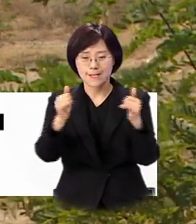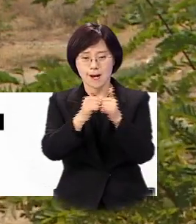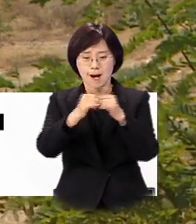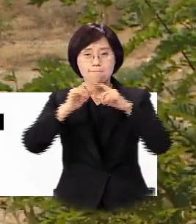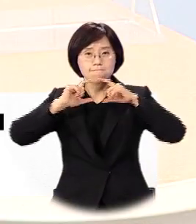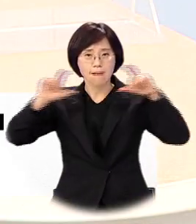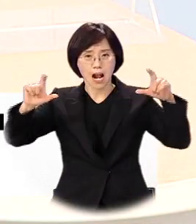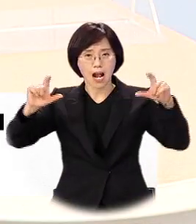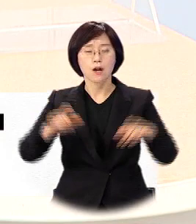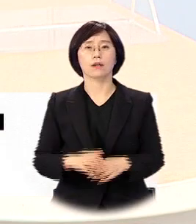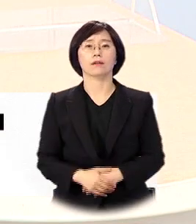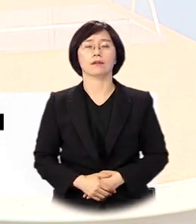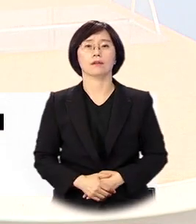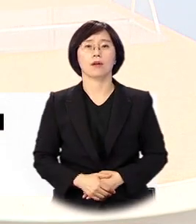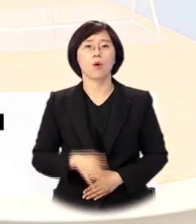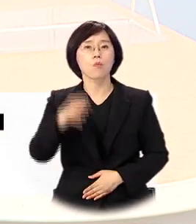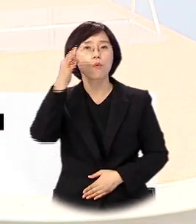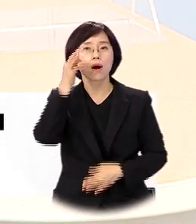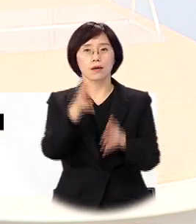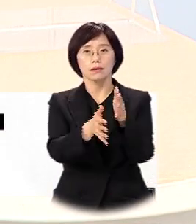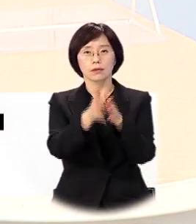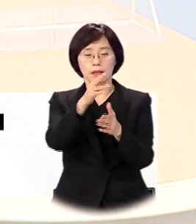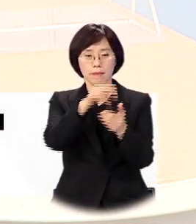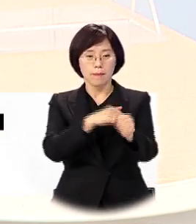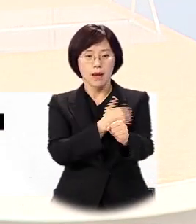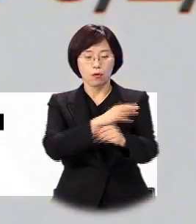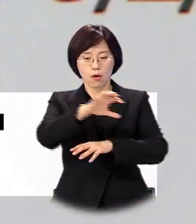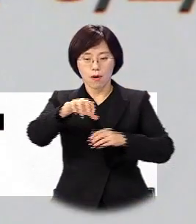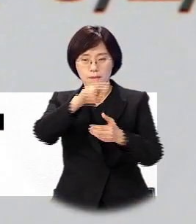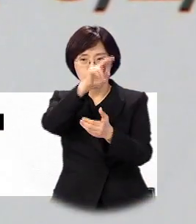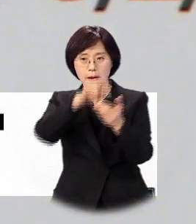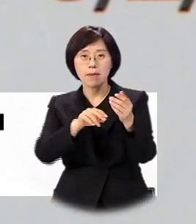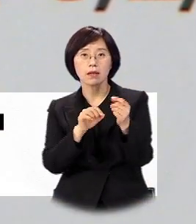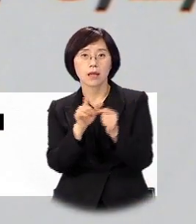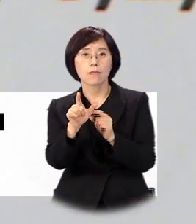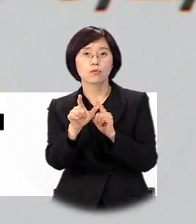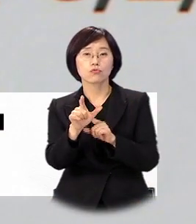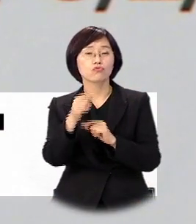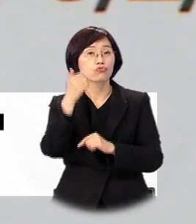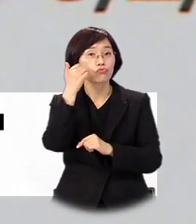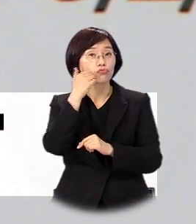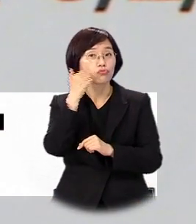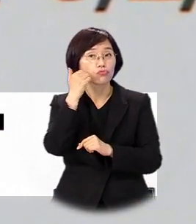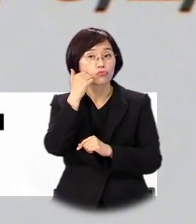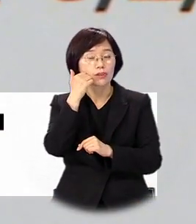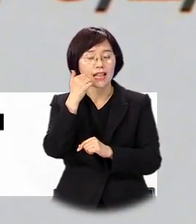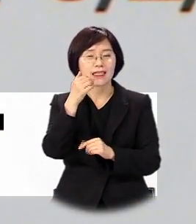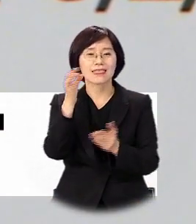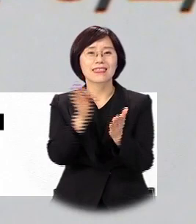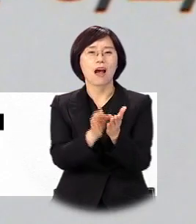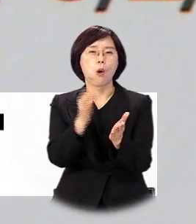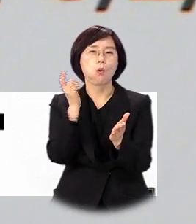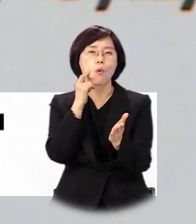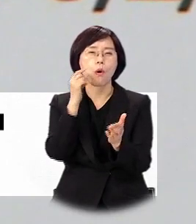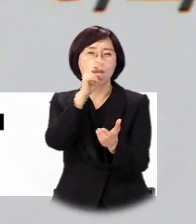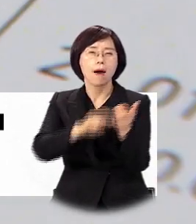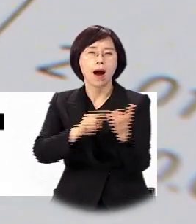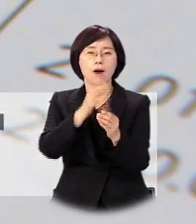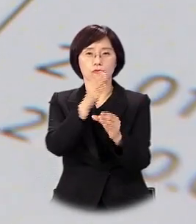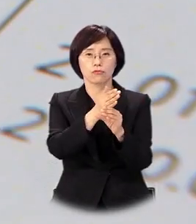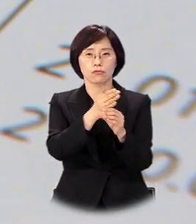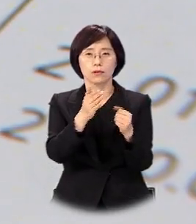전쟁을 선포했습니다. 포항시는 분양권 전매의 상당수가 이른바 다운 계약서를 통해 거래되고